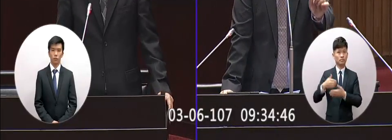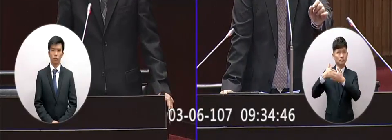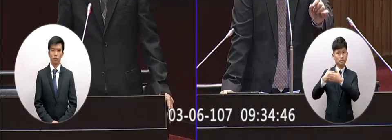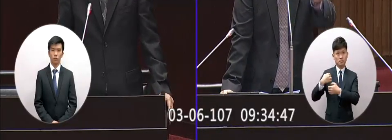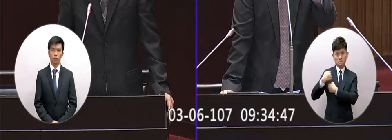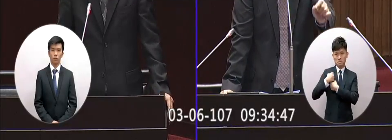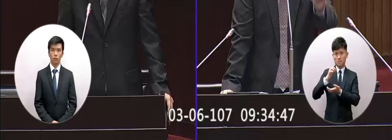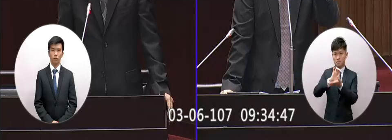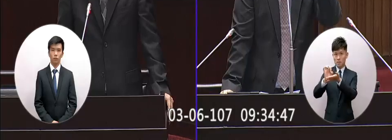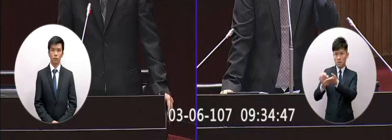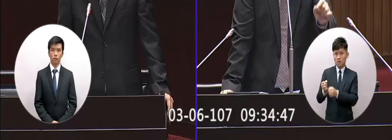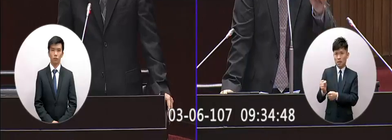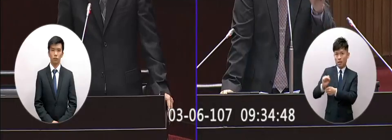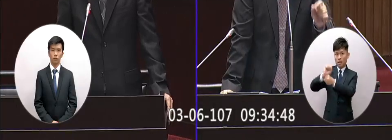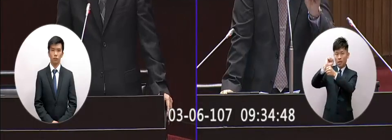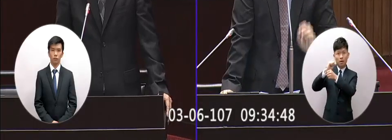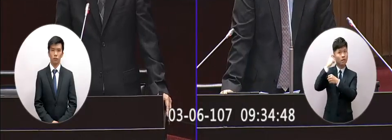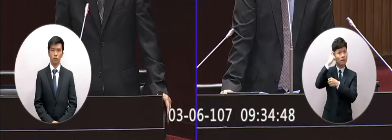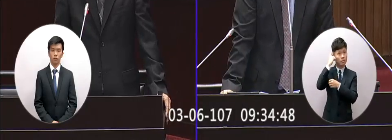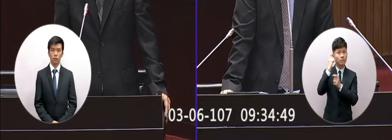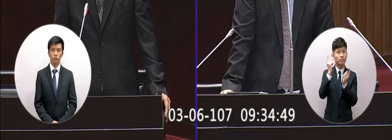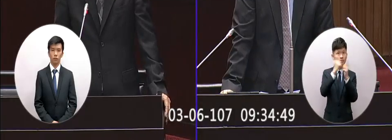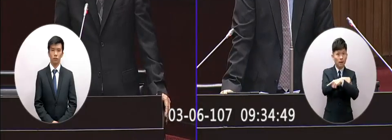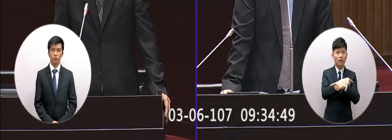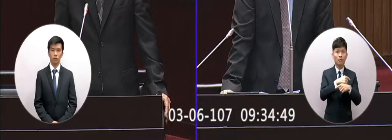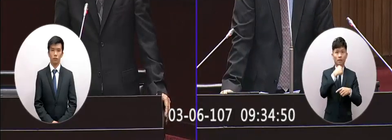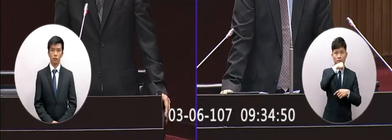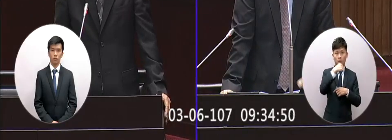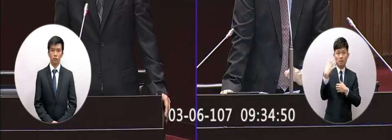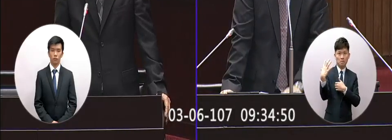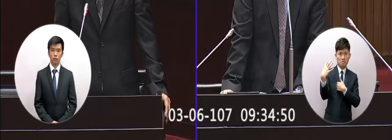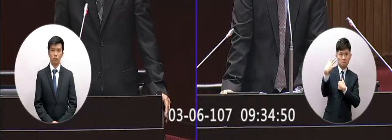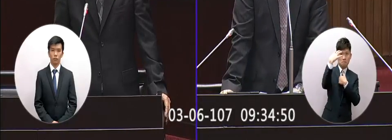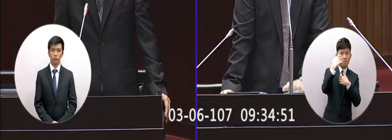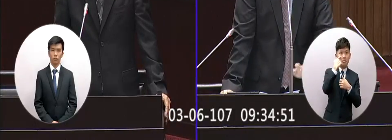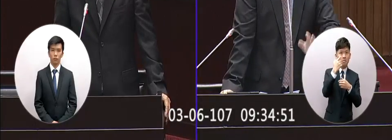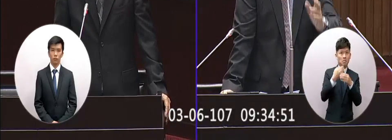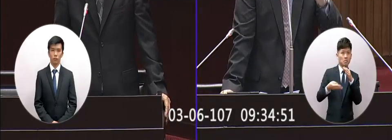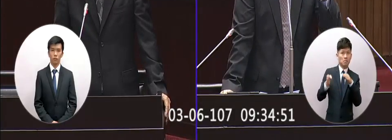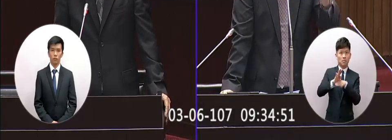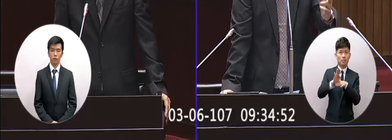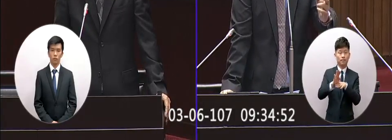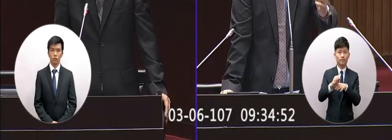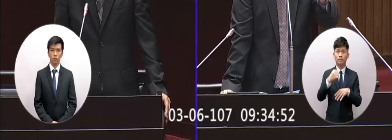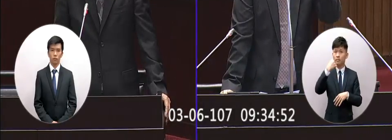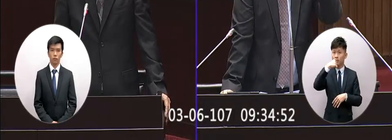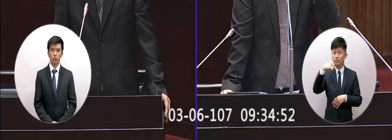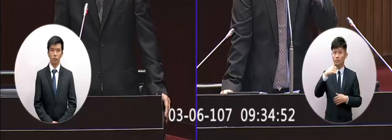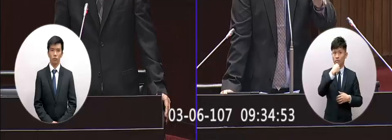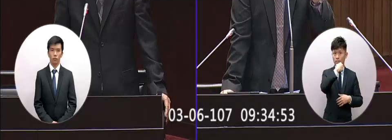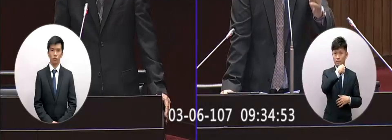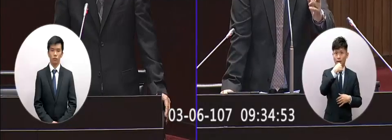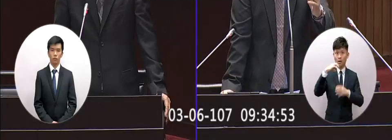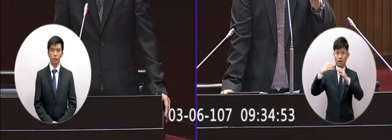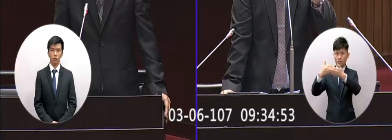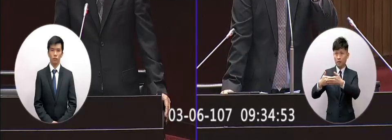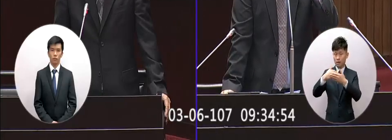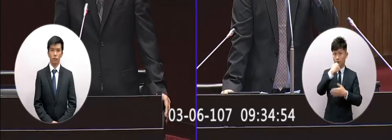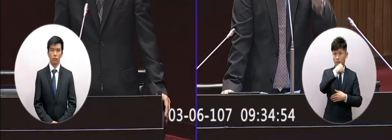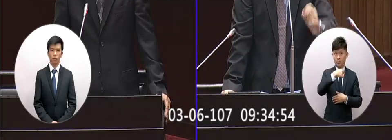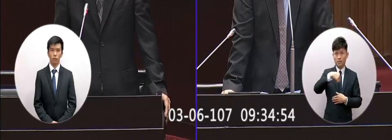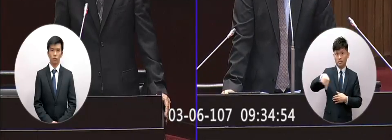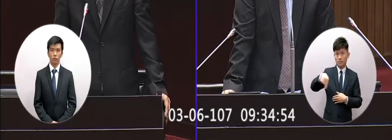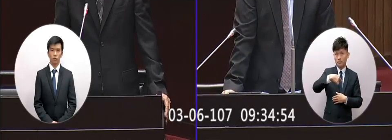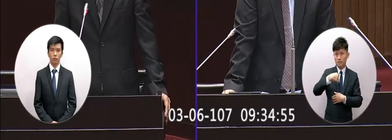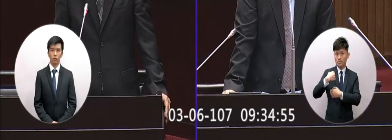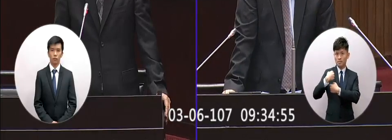费的成长代表是对台湾威胁的增加。那我们针对这种两岸在军事对比的